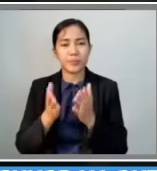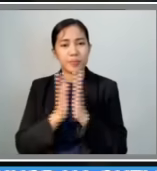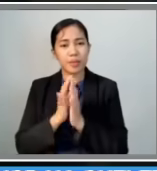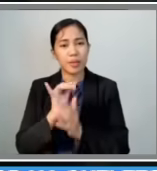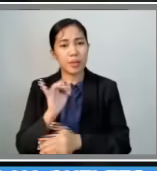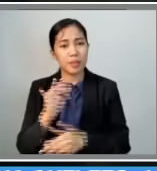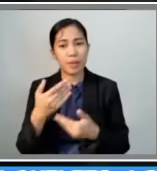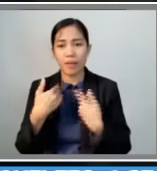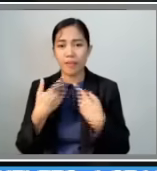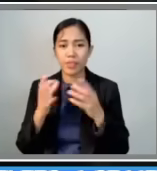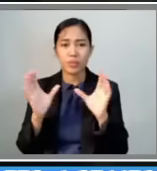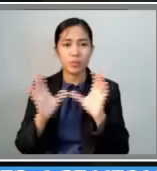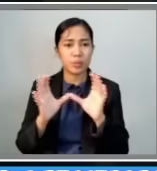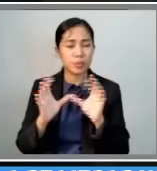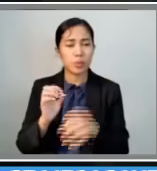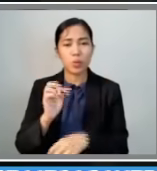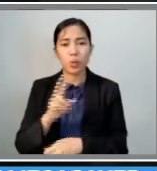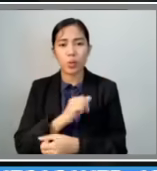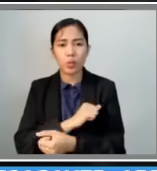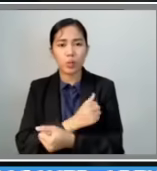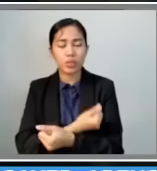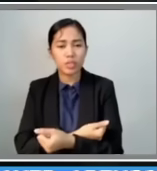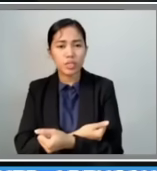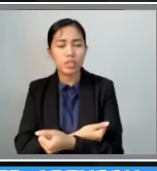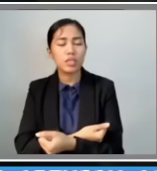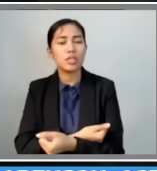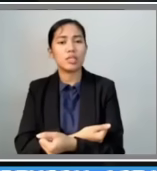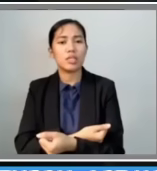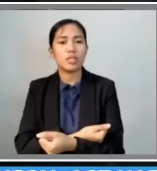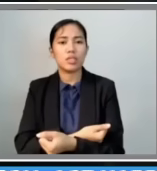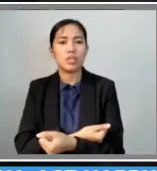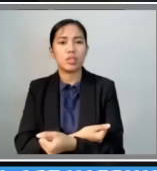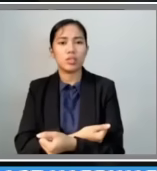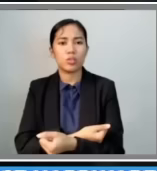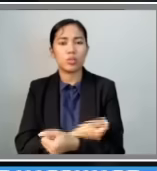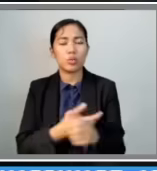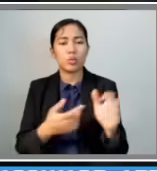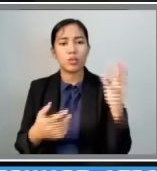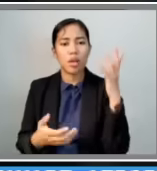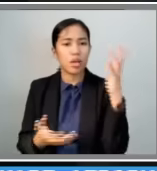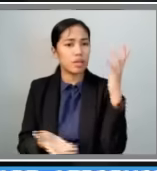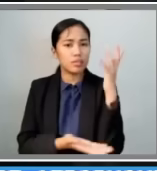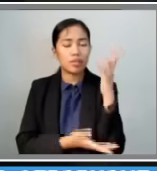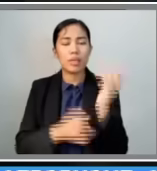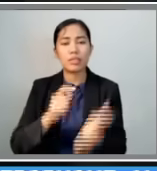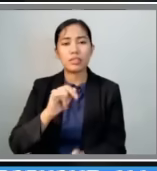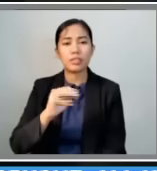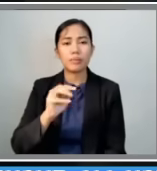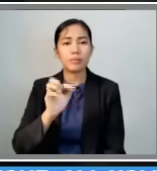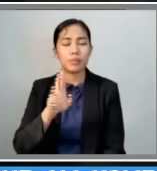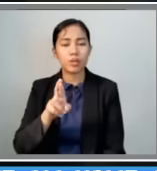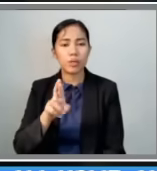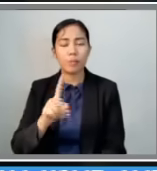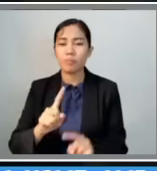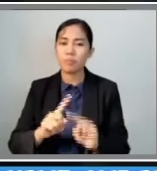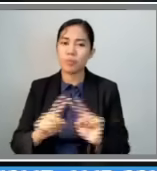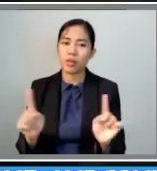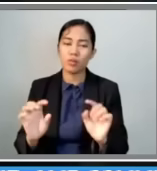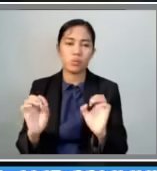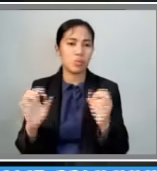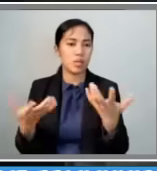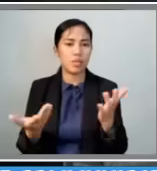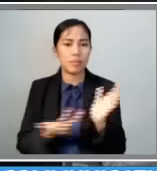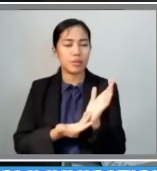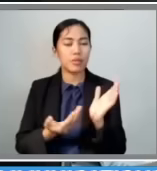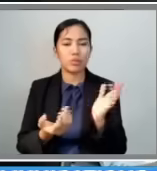certifications or authority to cut timber but they failed to show us any supporting